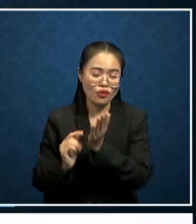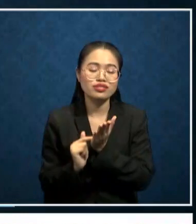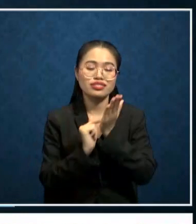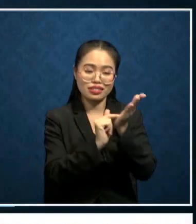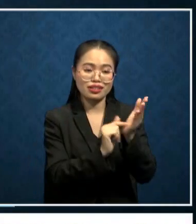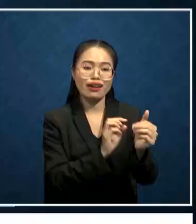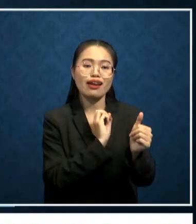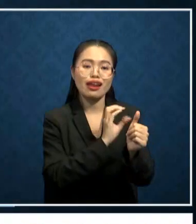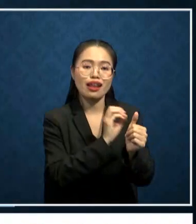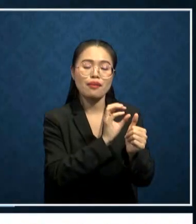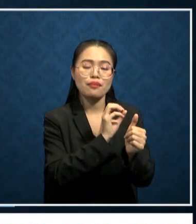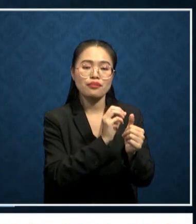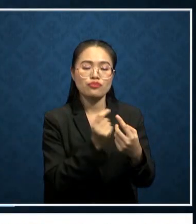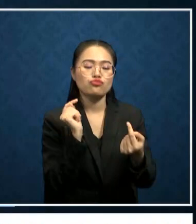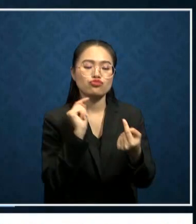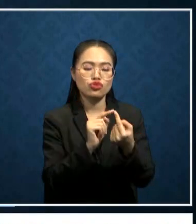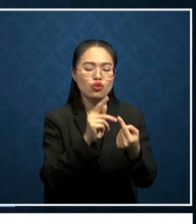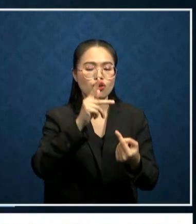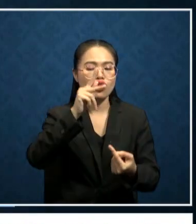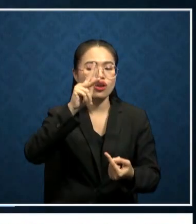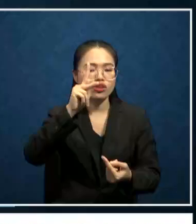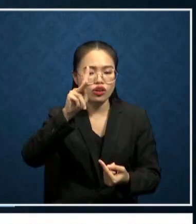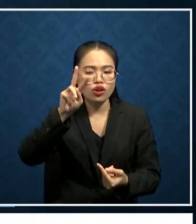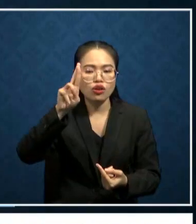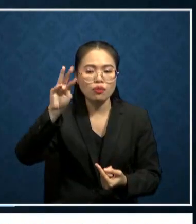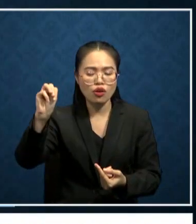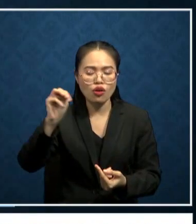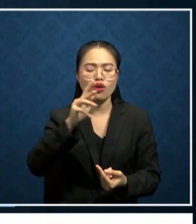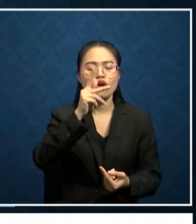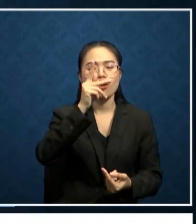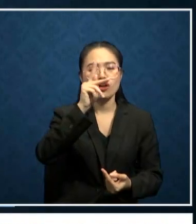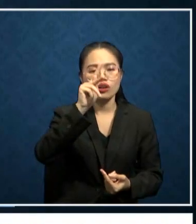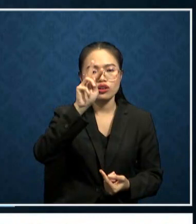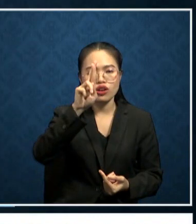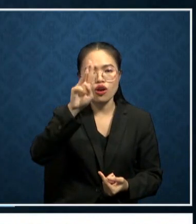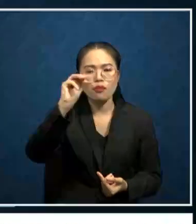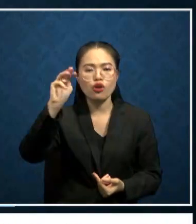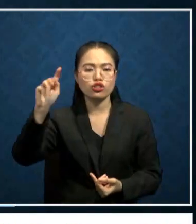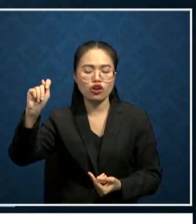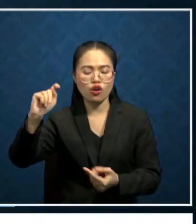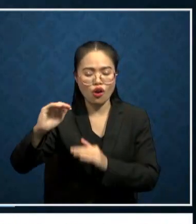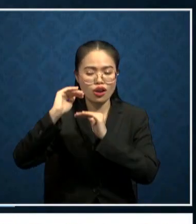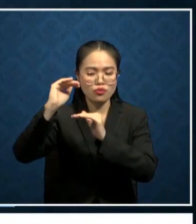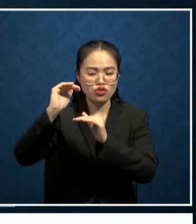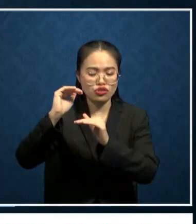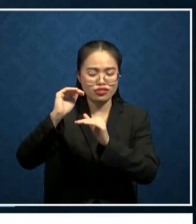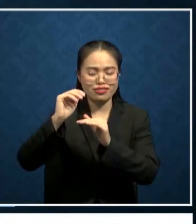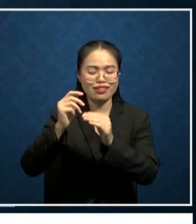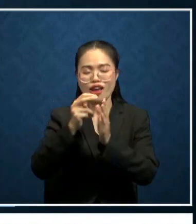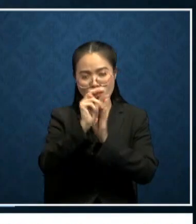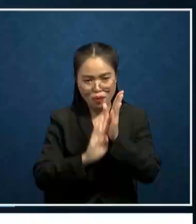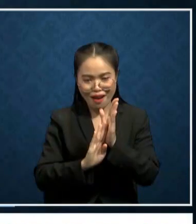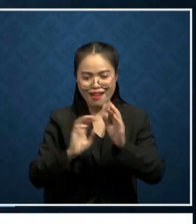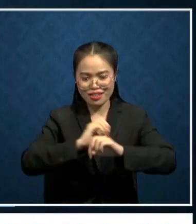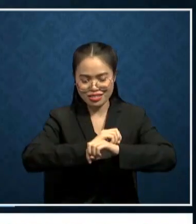เห็นหรือให้คำแนะนำต่อรัฐมนตรีหรือคณะรัฐมนตรีนะครับในการกำหนดนโยบายดังกล่าวให้มีความชัดเจนเพื่อให้กกพสามารถ